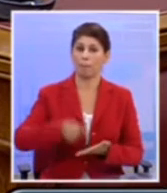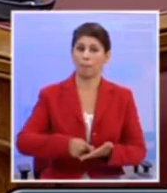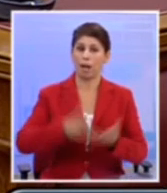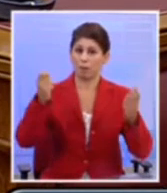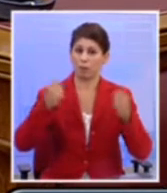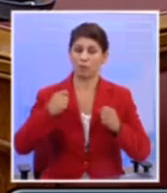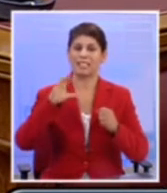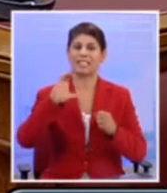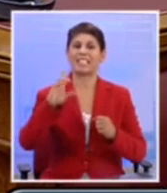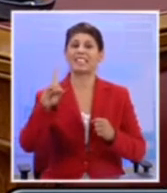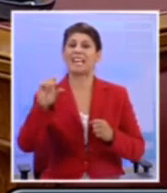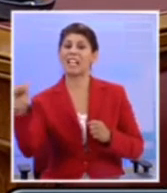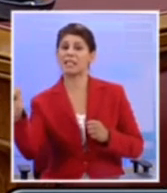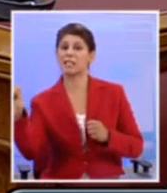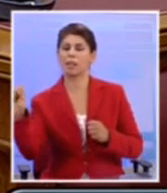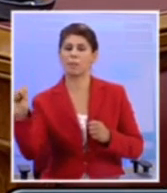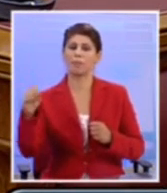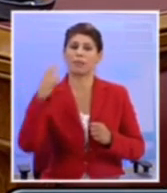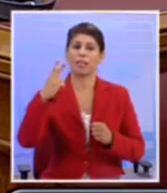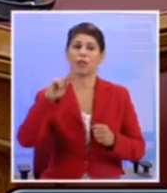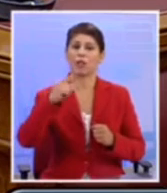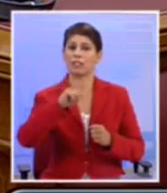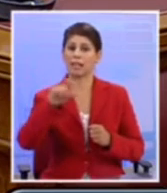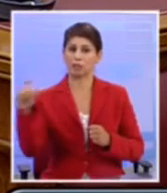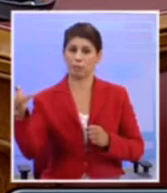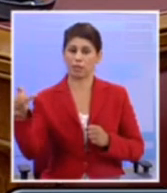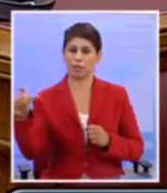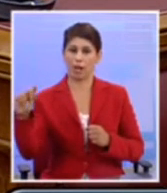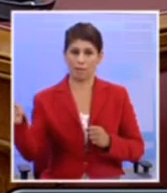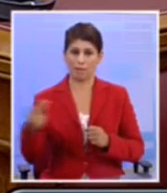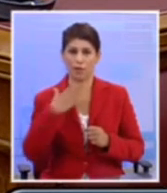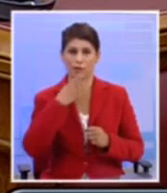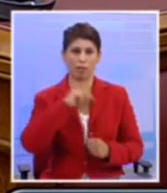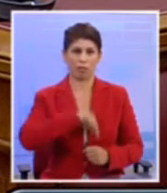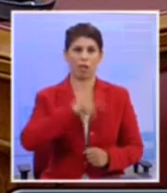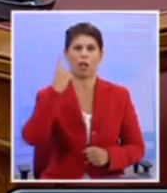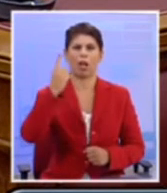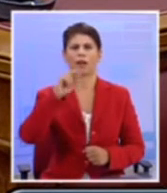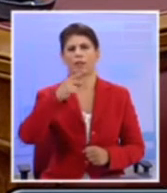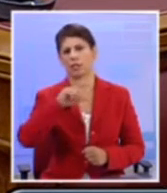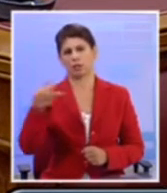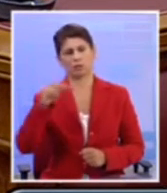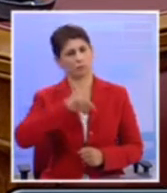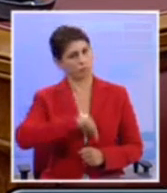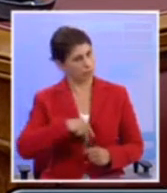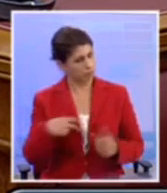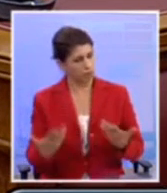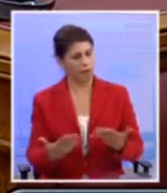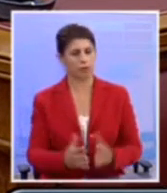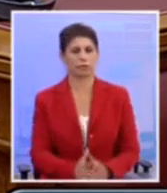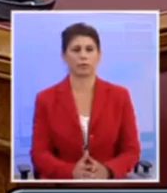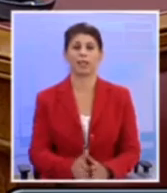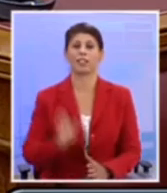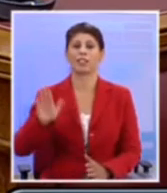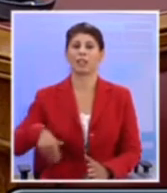για CDS 2 δισεκατομμύρια ευρώ, άρα είχαν όφελος 1 δισεκατομμύριο και τελικά η